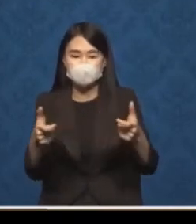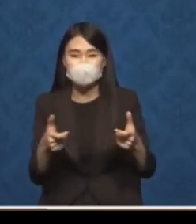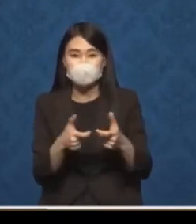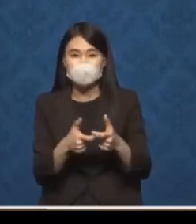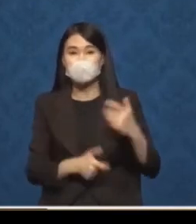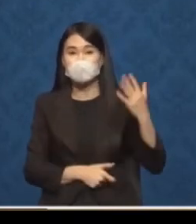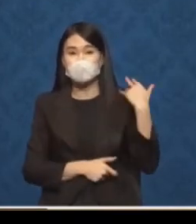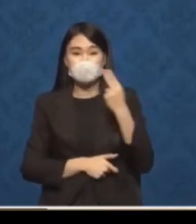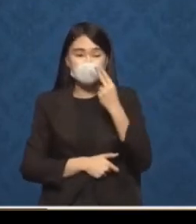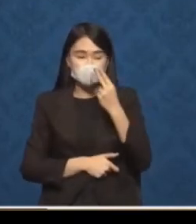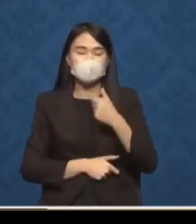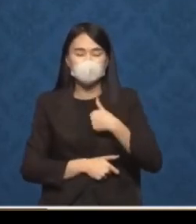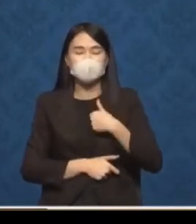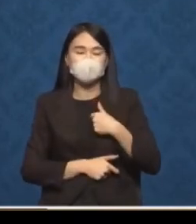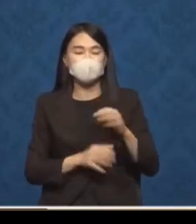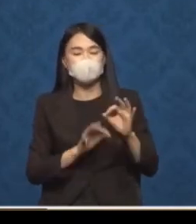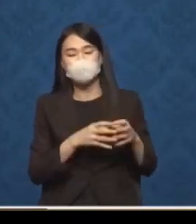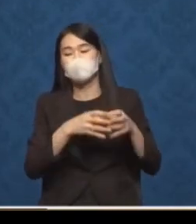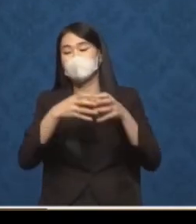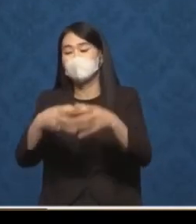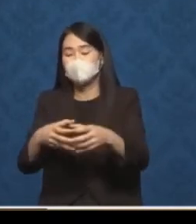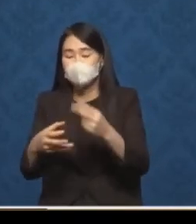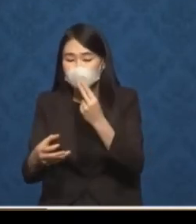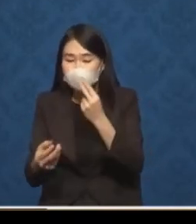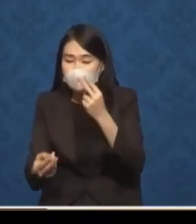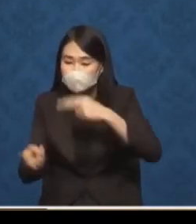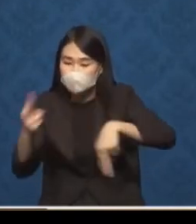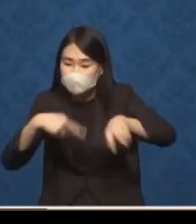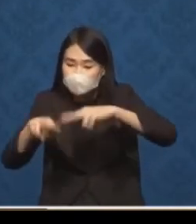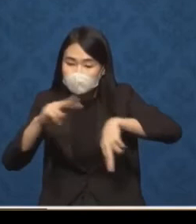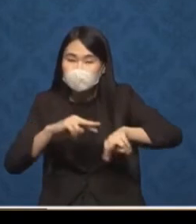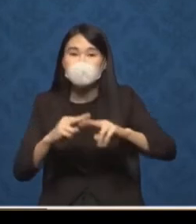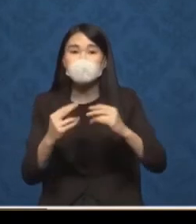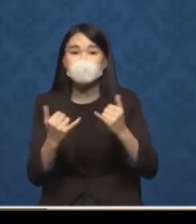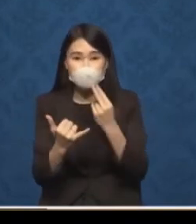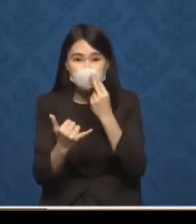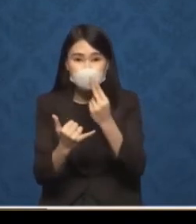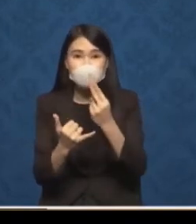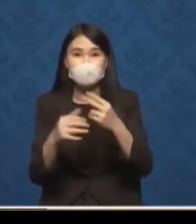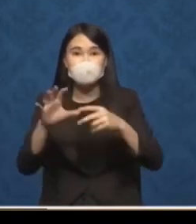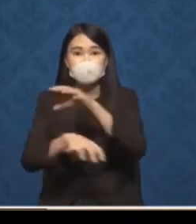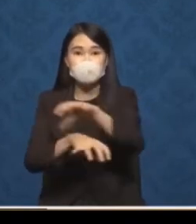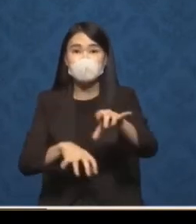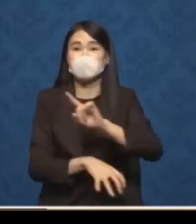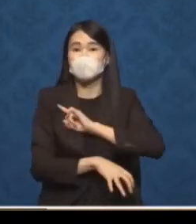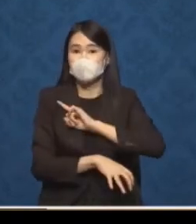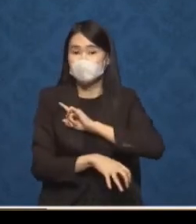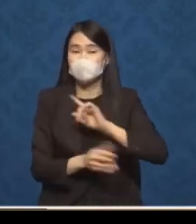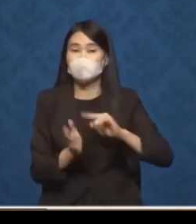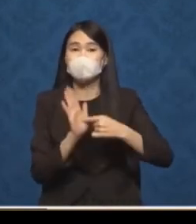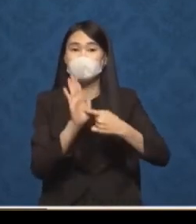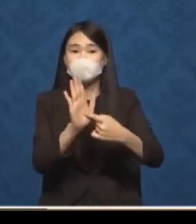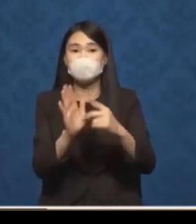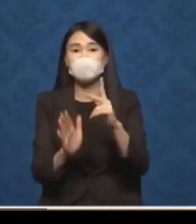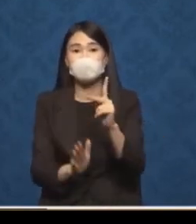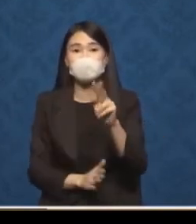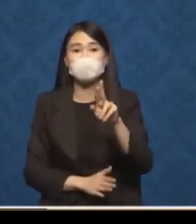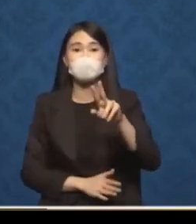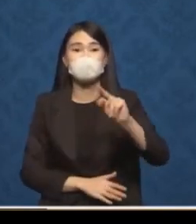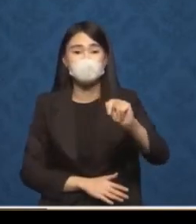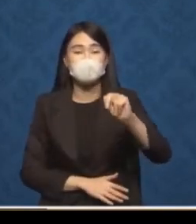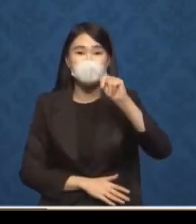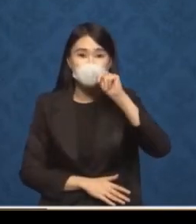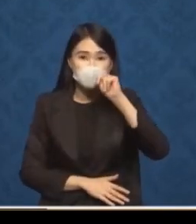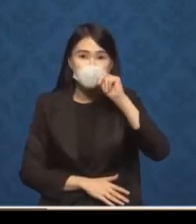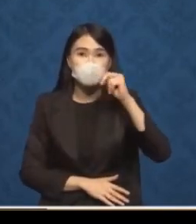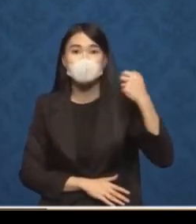ที่กับทางหน่วยงานที่เกี่ยวข้องไม่ว่าเป็นกรมชลประทาน